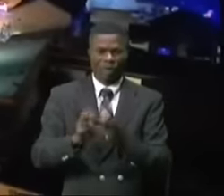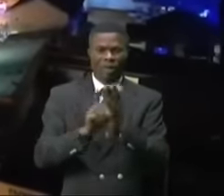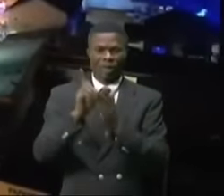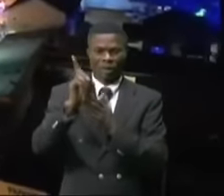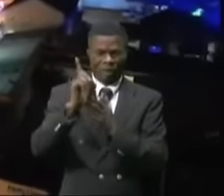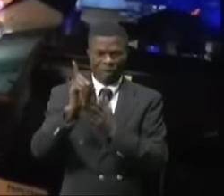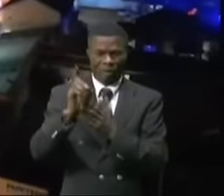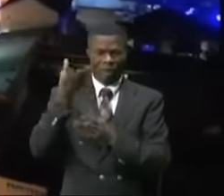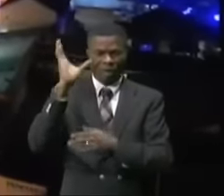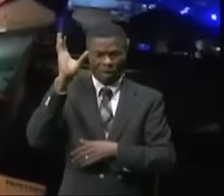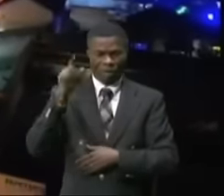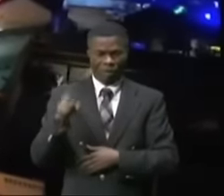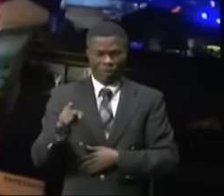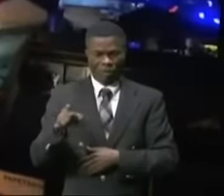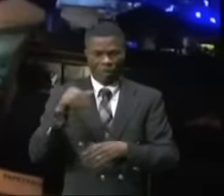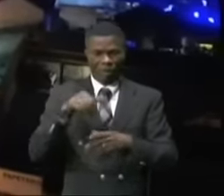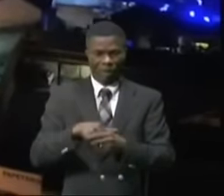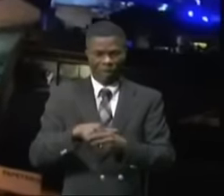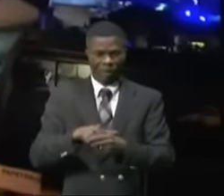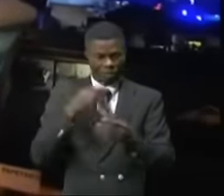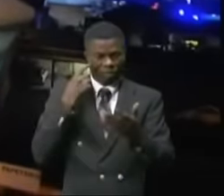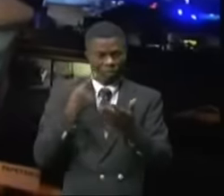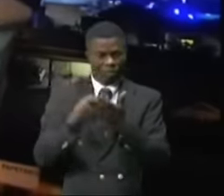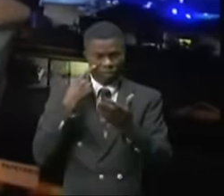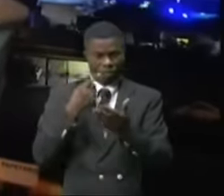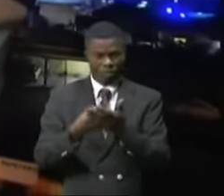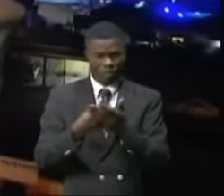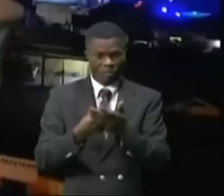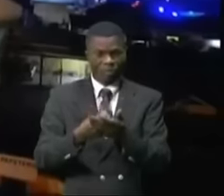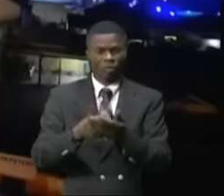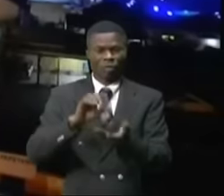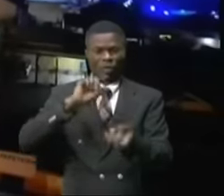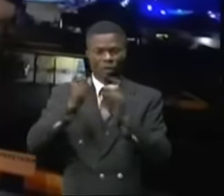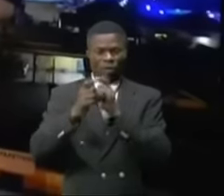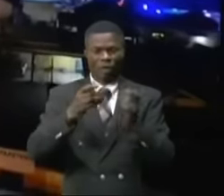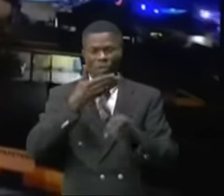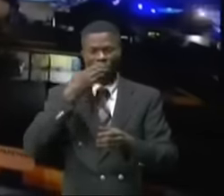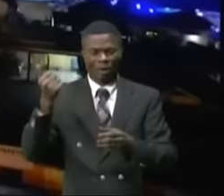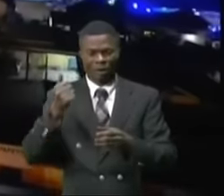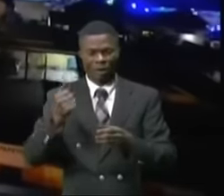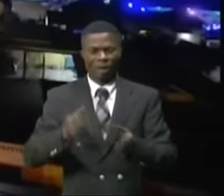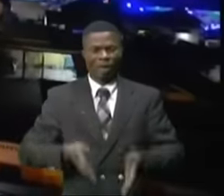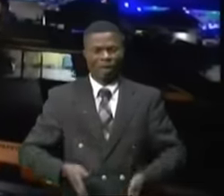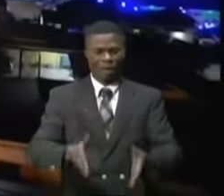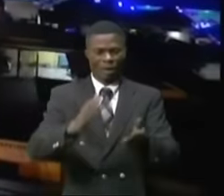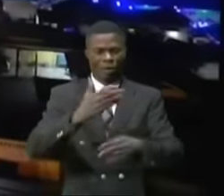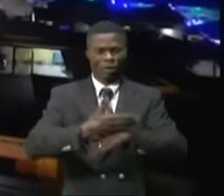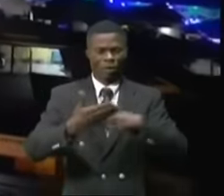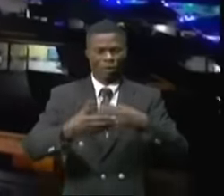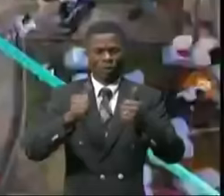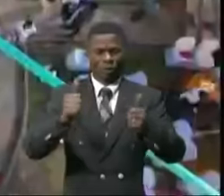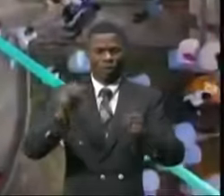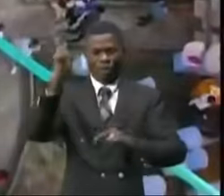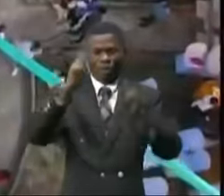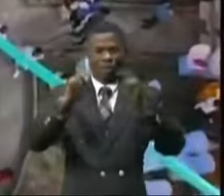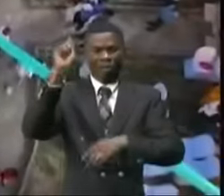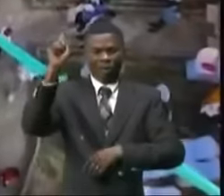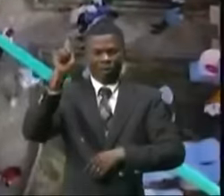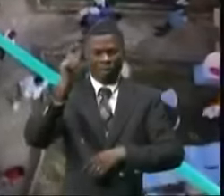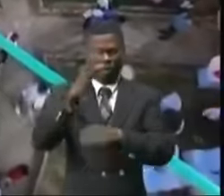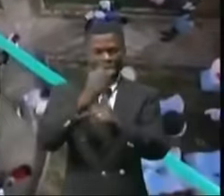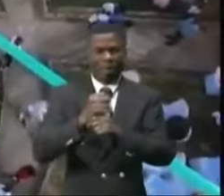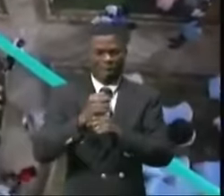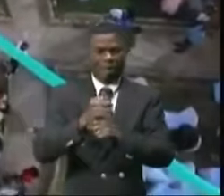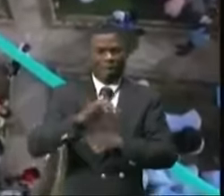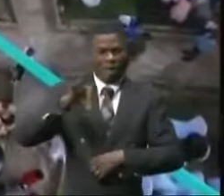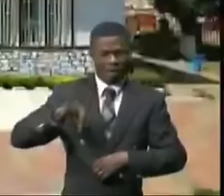de ces chefs-lieux à travers une remarquable modernisation de ces infrastructures routières. La population témoin et bénéficiaire de